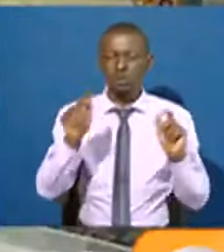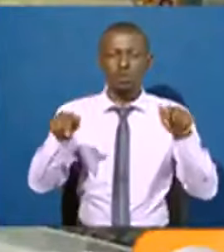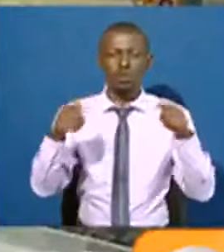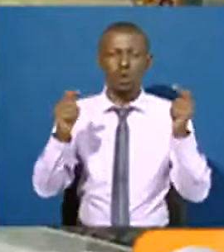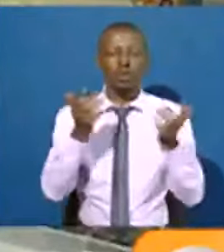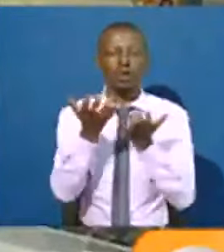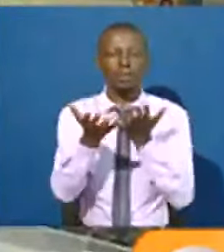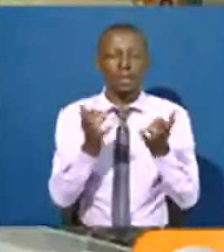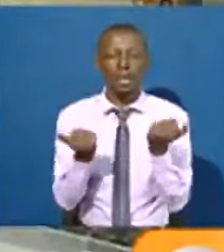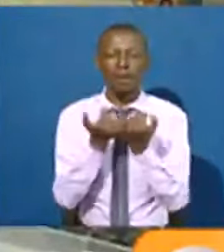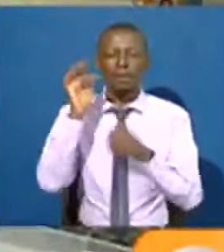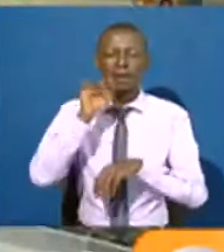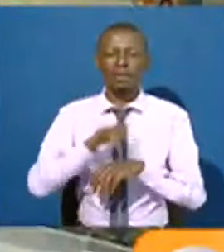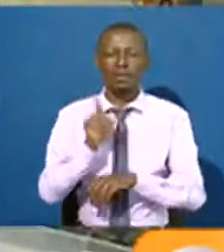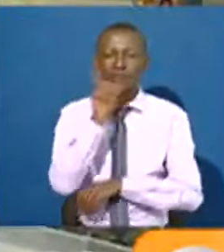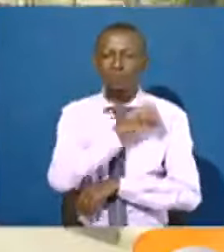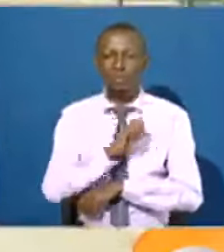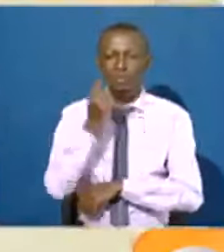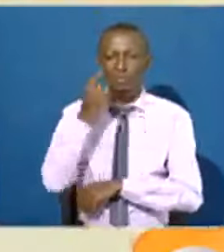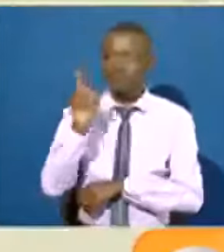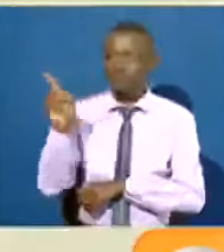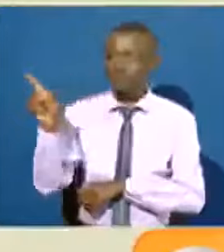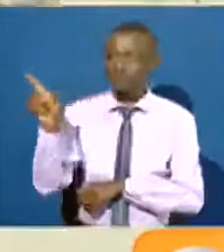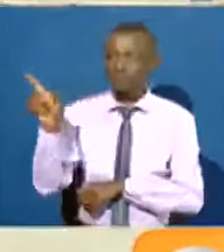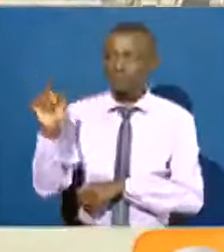biashara zikiathirika.